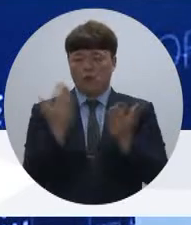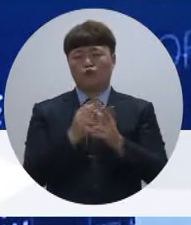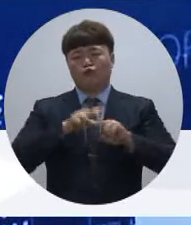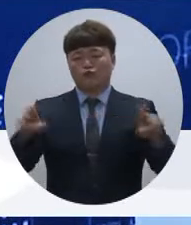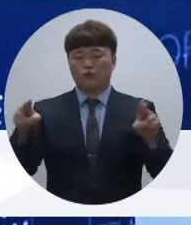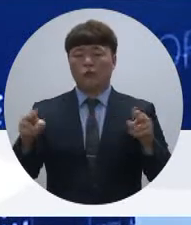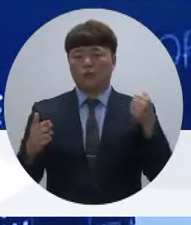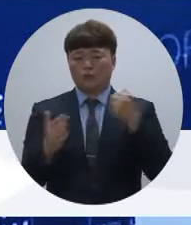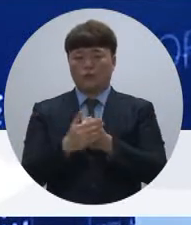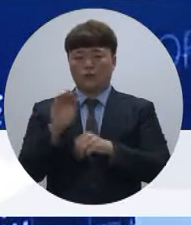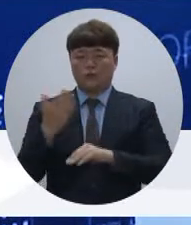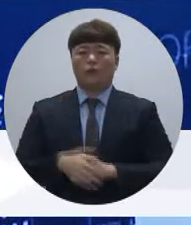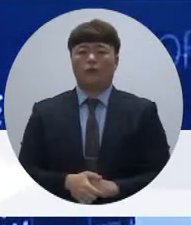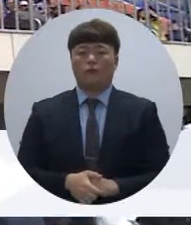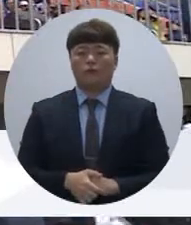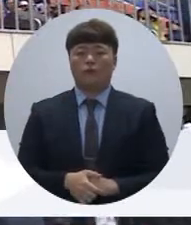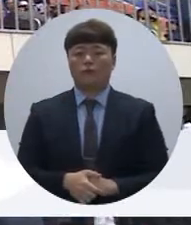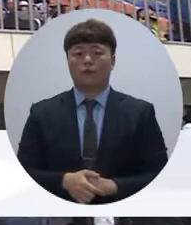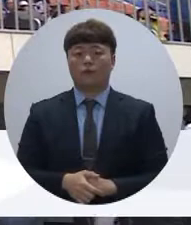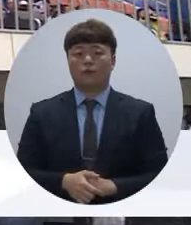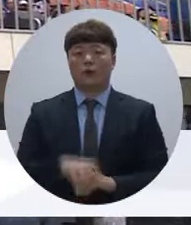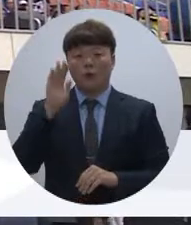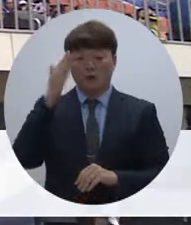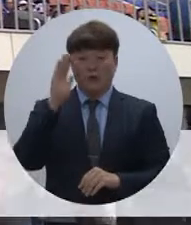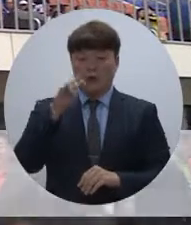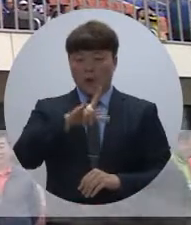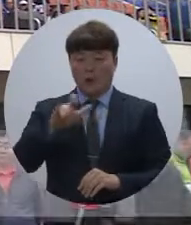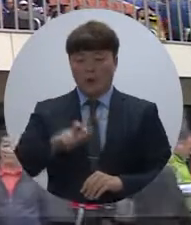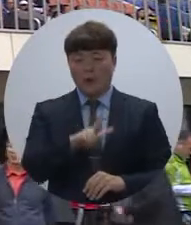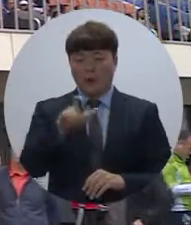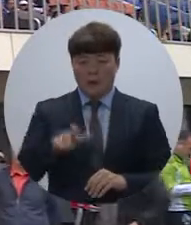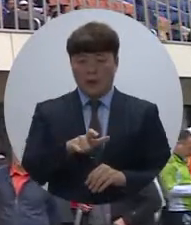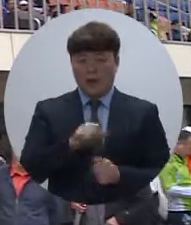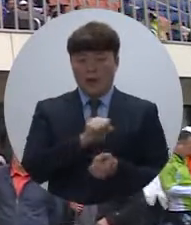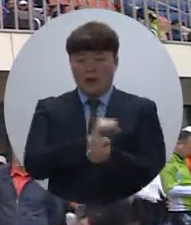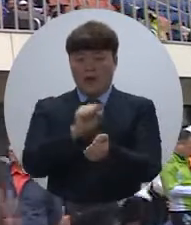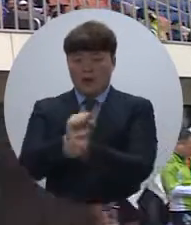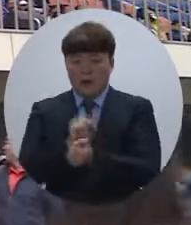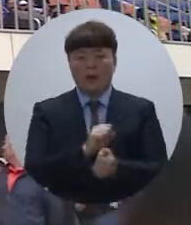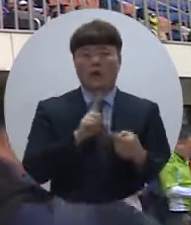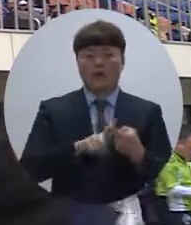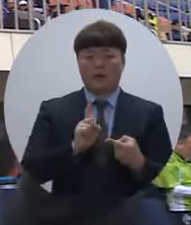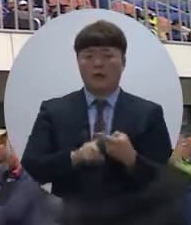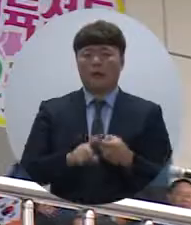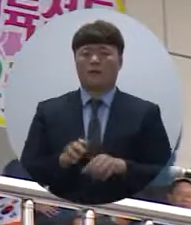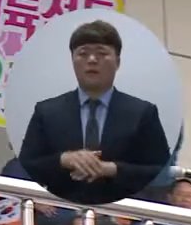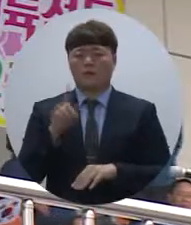대회를 취소한다고 밝혔습니다. 최근 코로나 바이러스가 지역사회 전파로 확산되고 있는